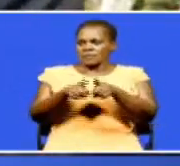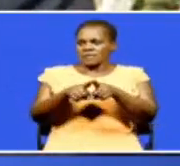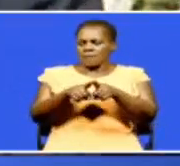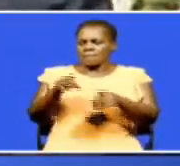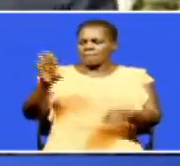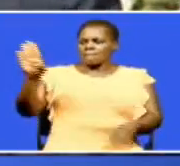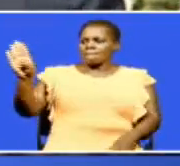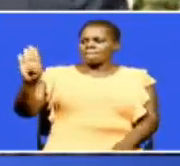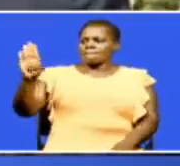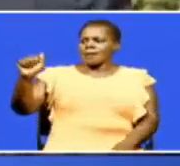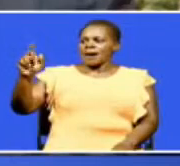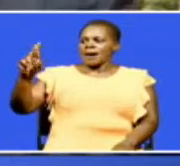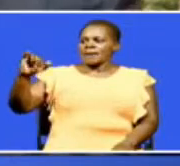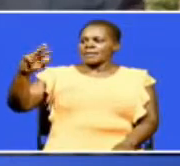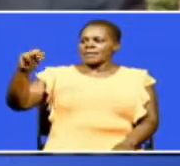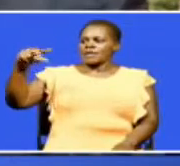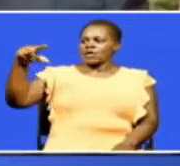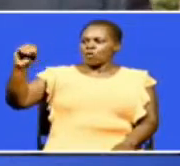Baringo.